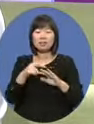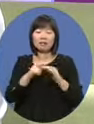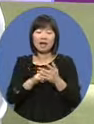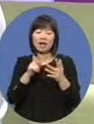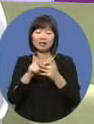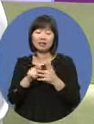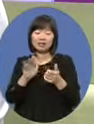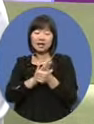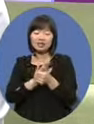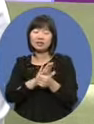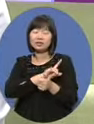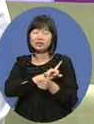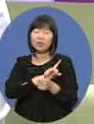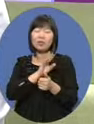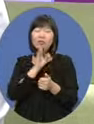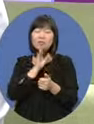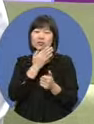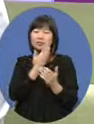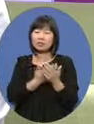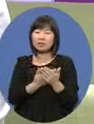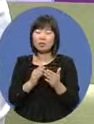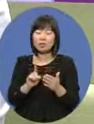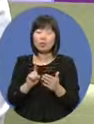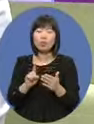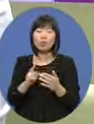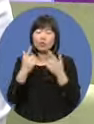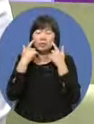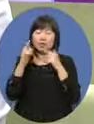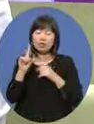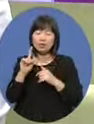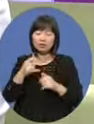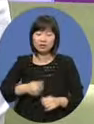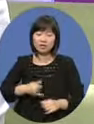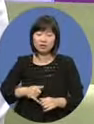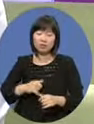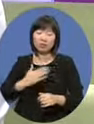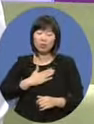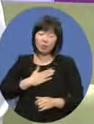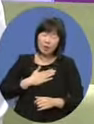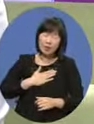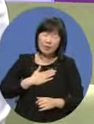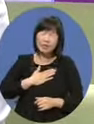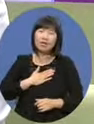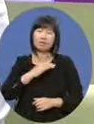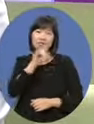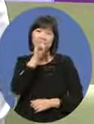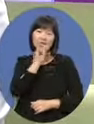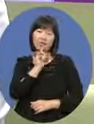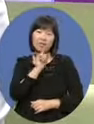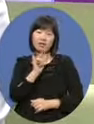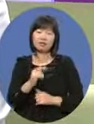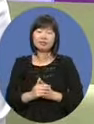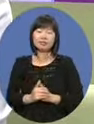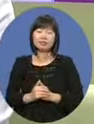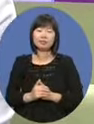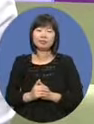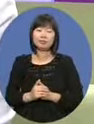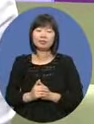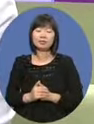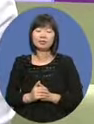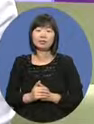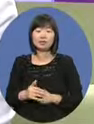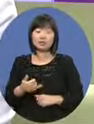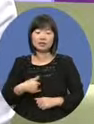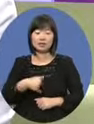중요해요. 아이들이요, 뭔가 이렇게 넘어가기 전에 분명히 어떤 아이들도 모르는 감정선이라는 게 좀 있어요. 네. 그래서 이때